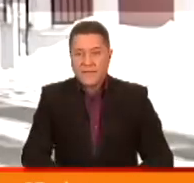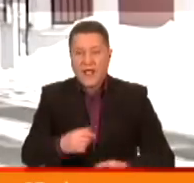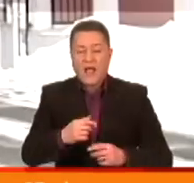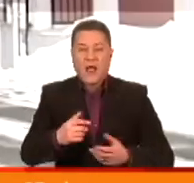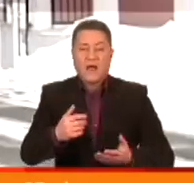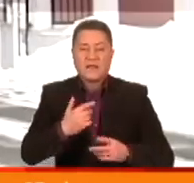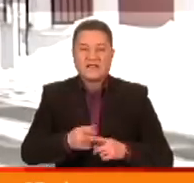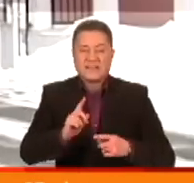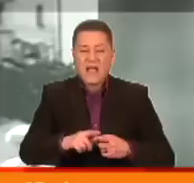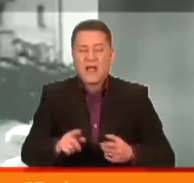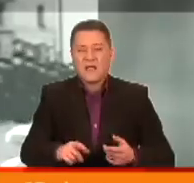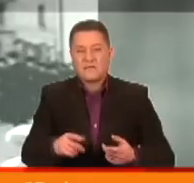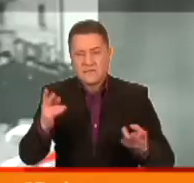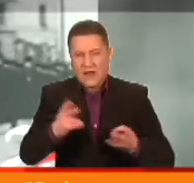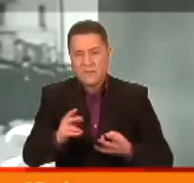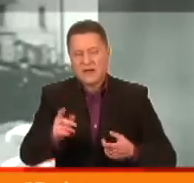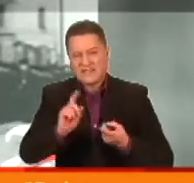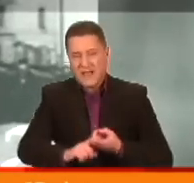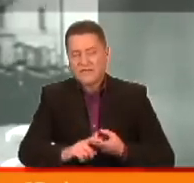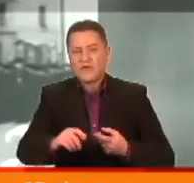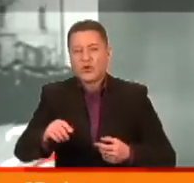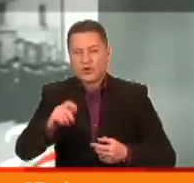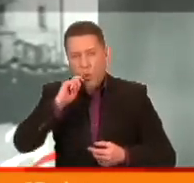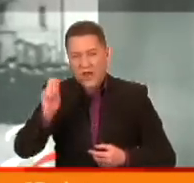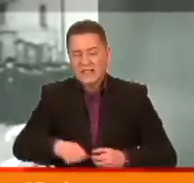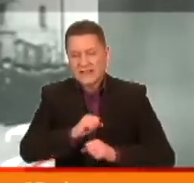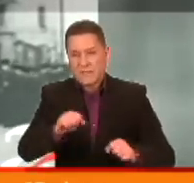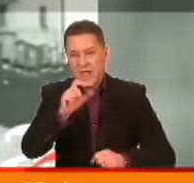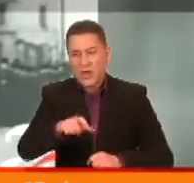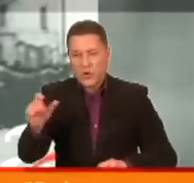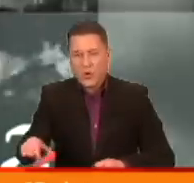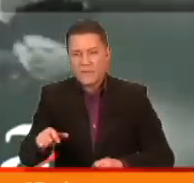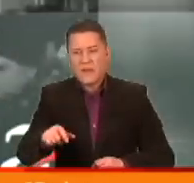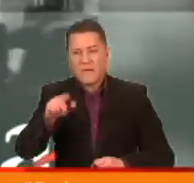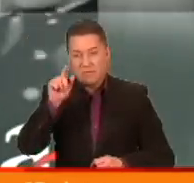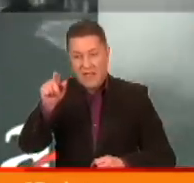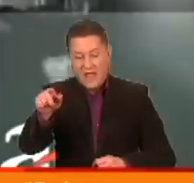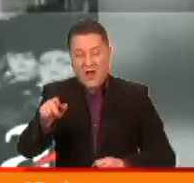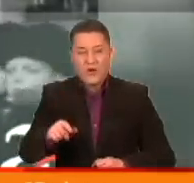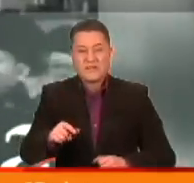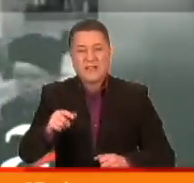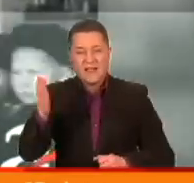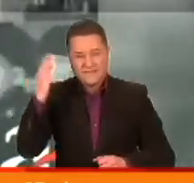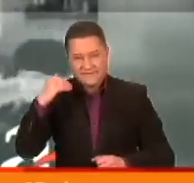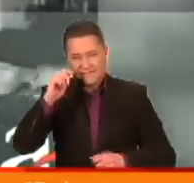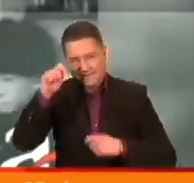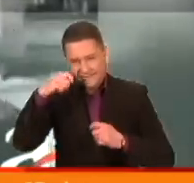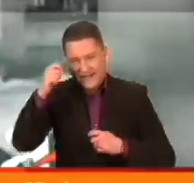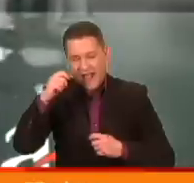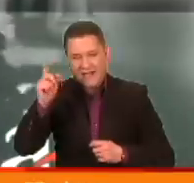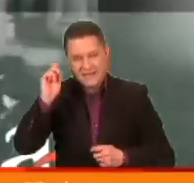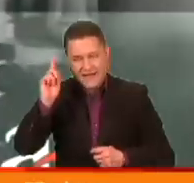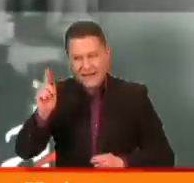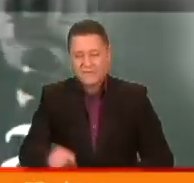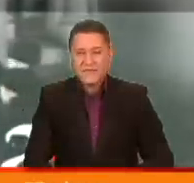сучасних українських героїв. За радянських часів Суворівське училище відкривали в усіх республіках Союзу. Постать улюбленця Катерини